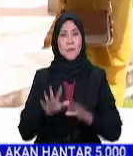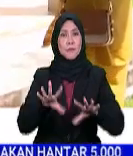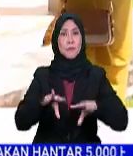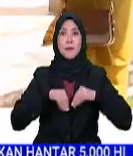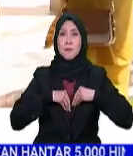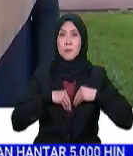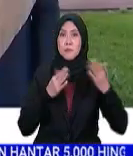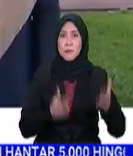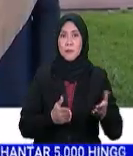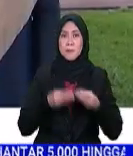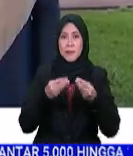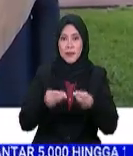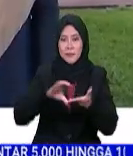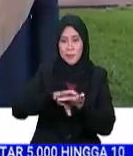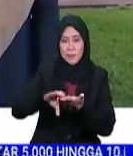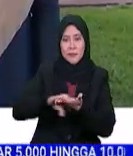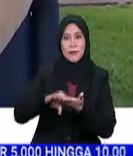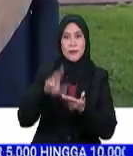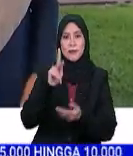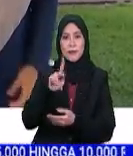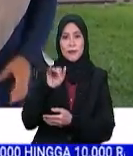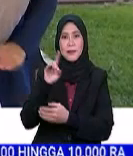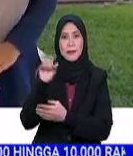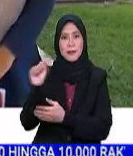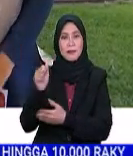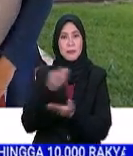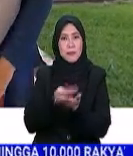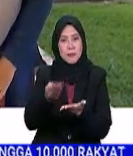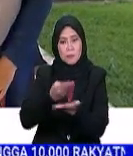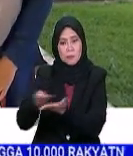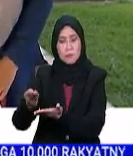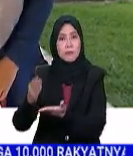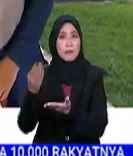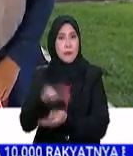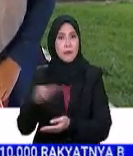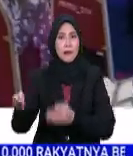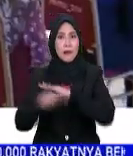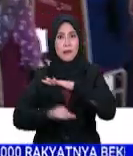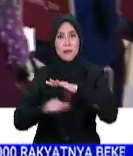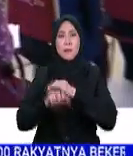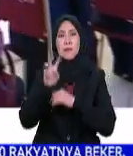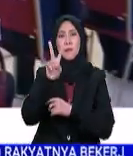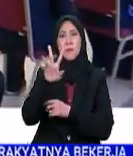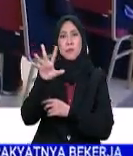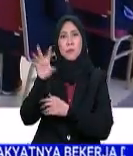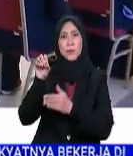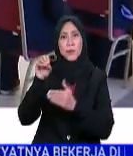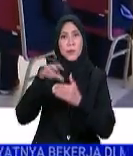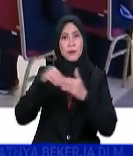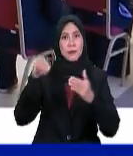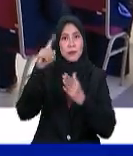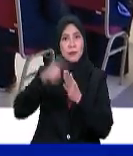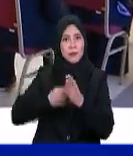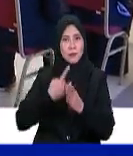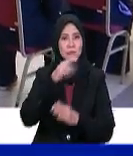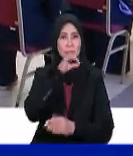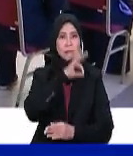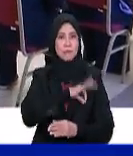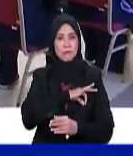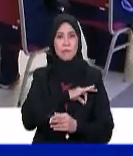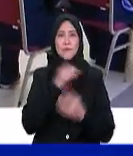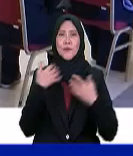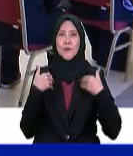Penerima diberi kad KIDA yang menawarkan pembelian barangan keperluan asas bernilai RM250 sebulan dan manfaat